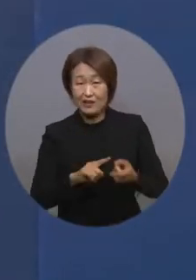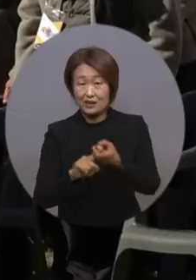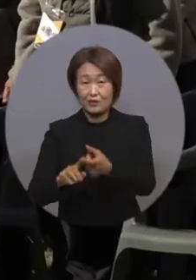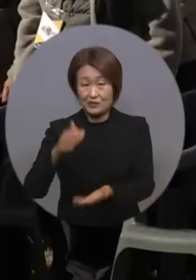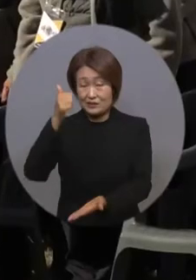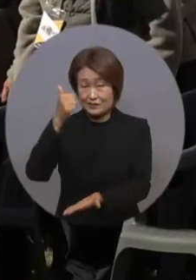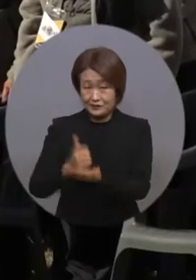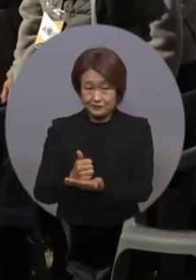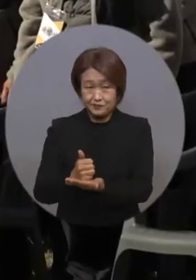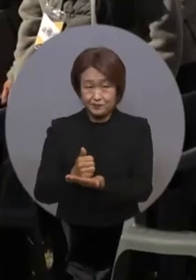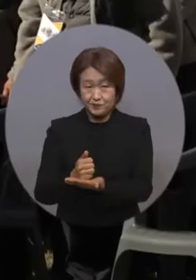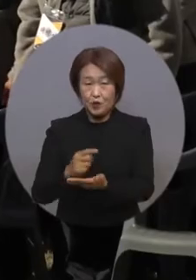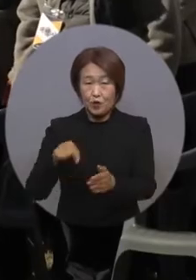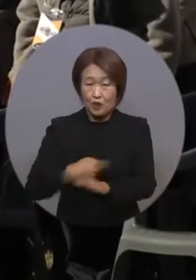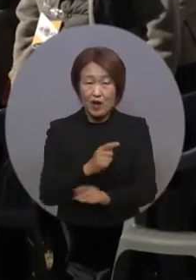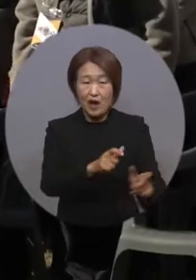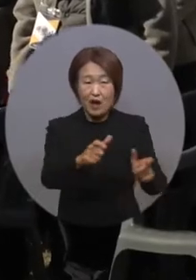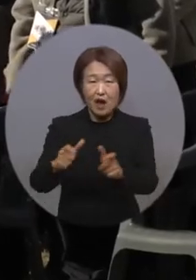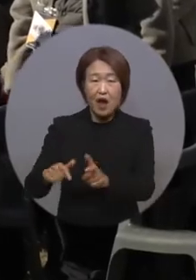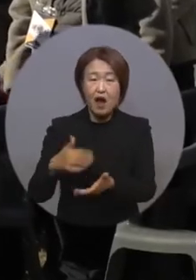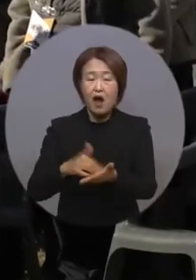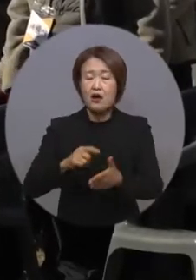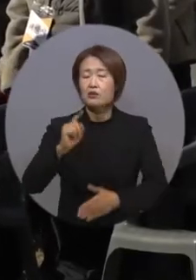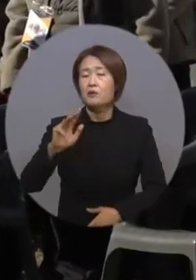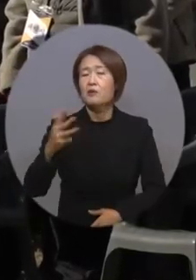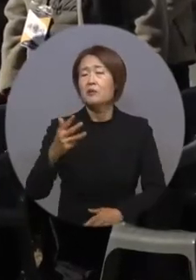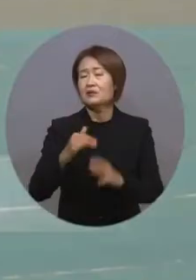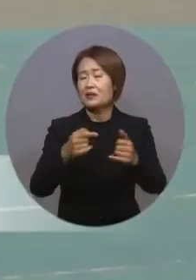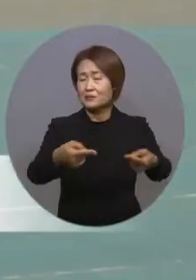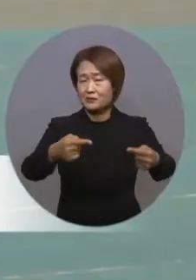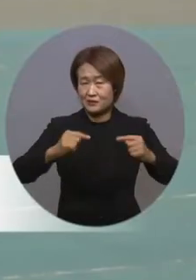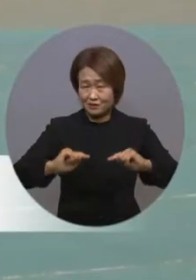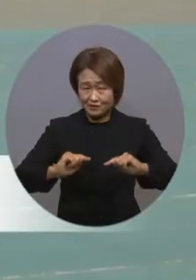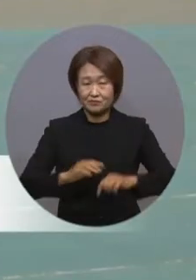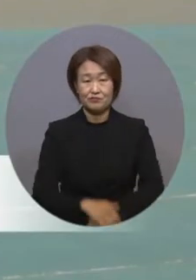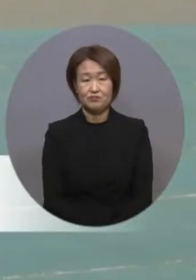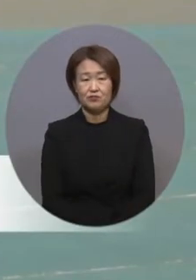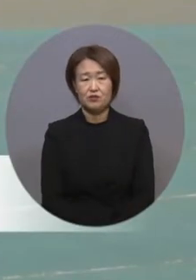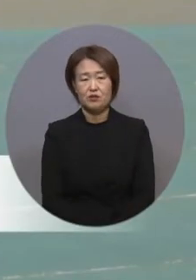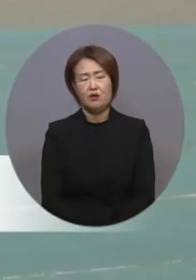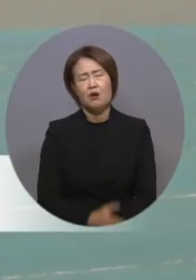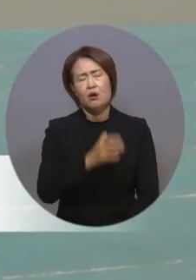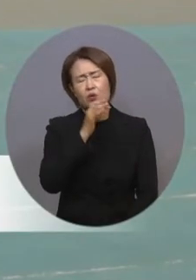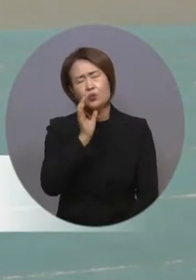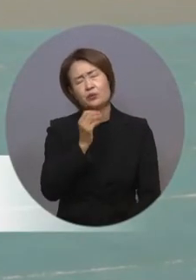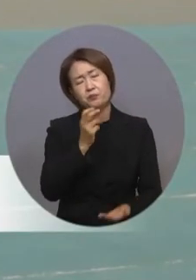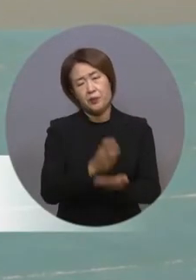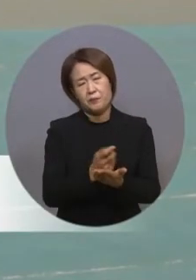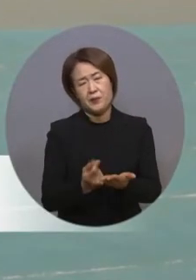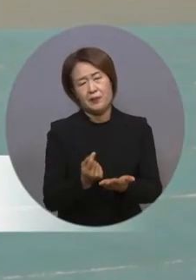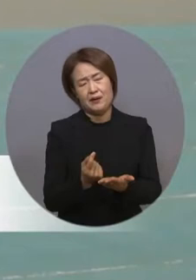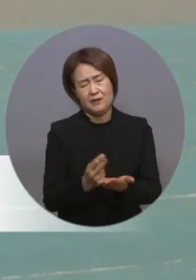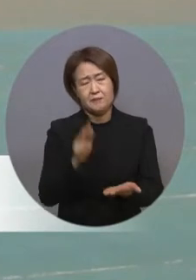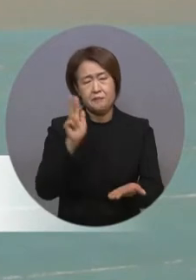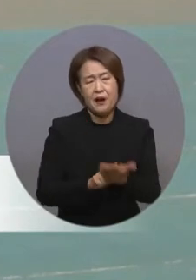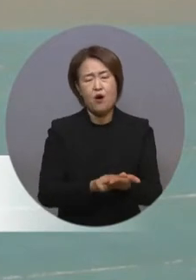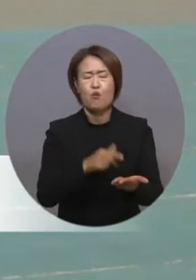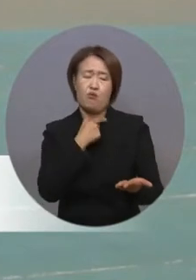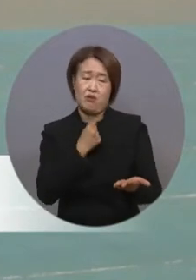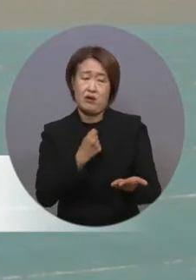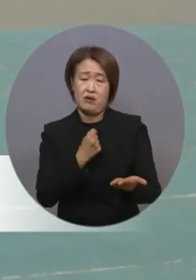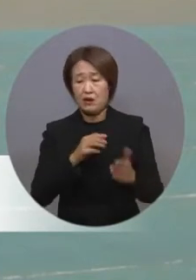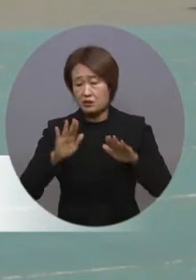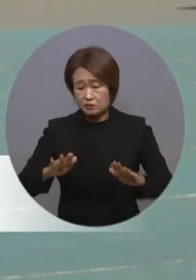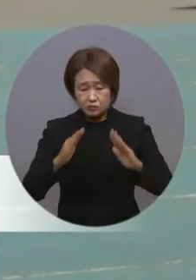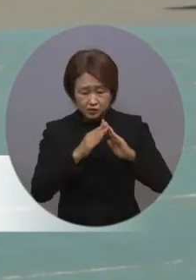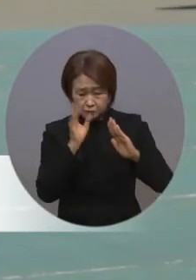비롯한 도내 18개 시군 노인 등 1,800여 명이 참석했습니다. 노인법이 빨리 제정돼서 지금 노후에 혼자